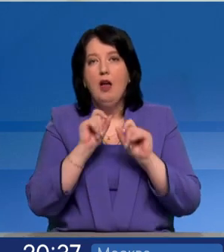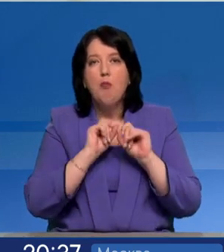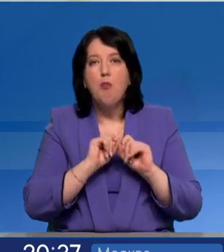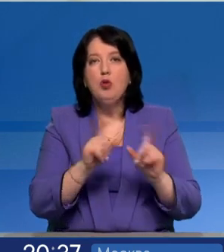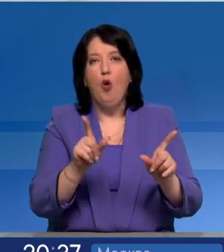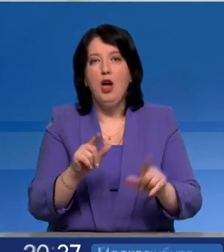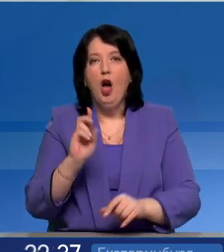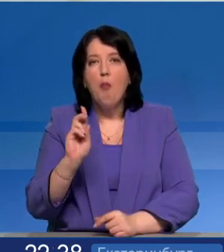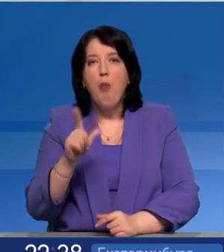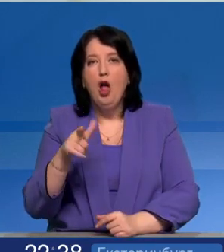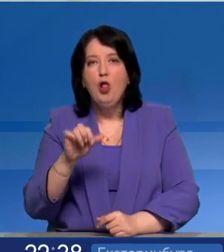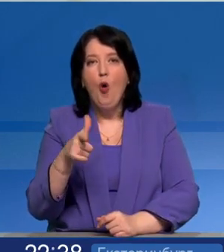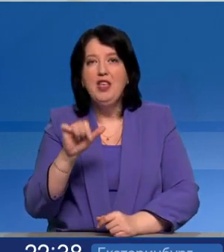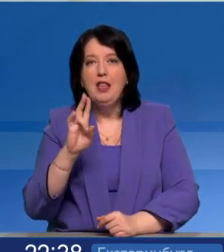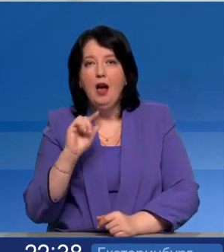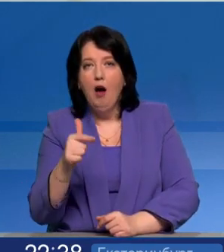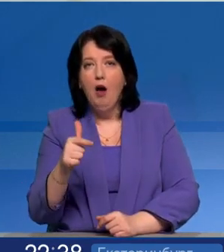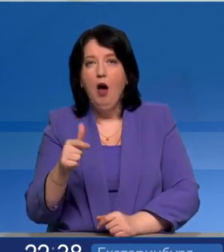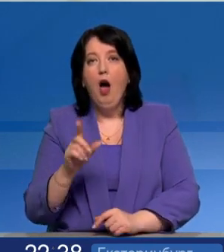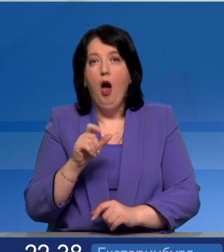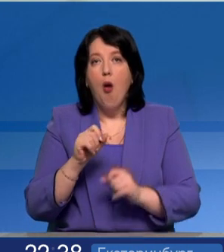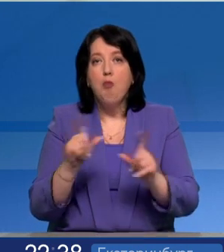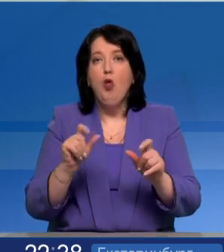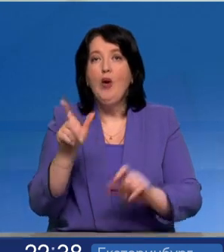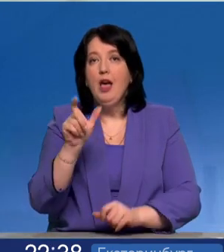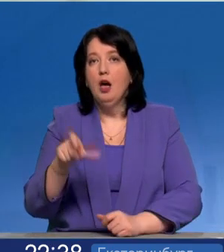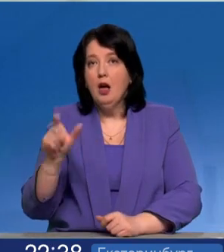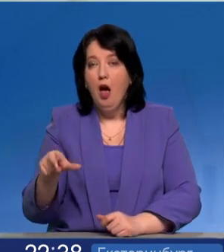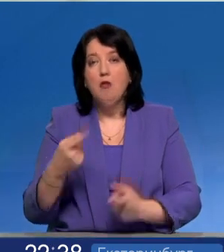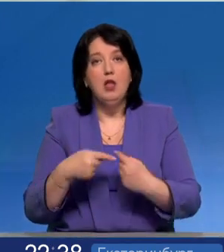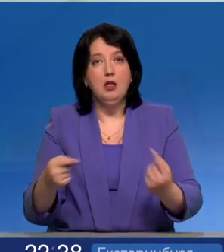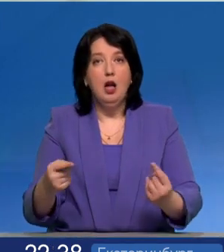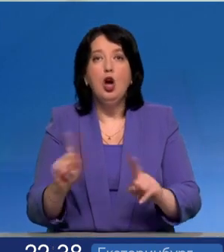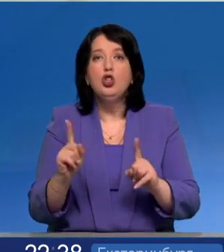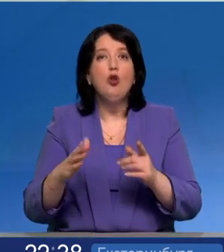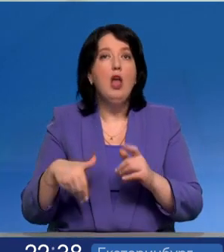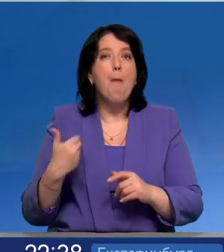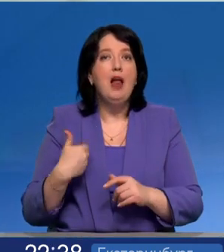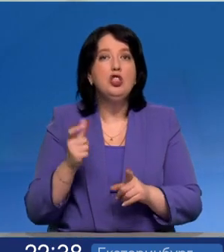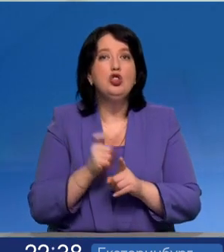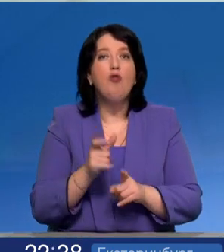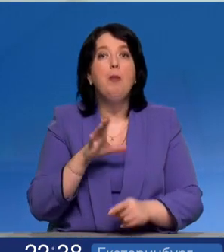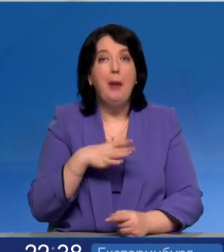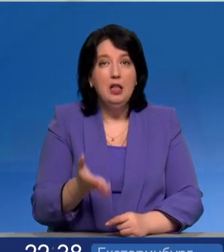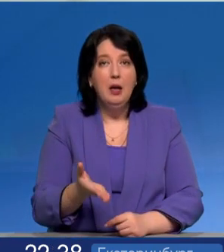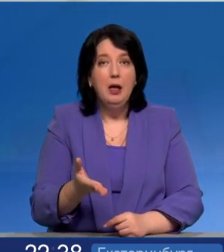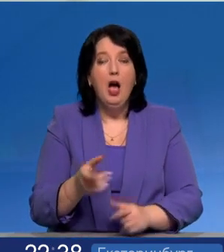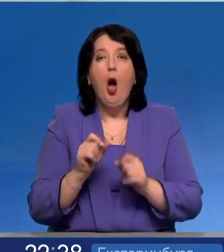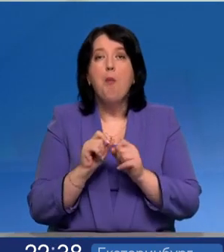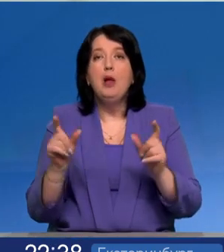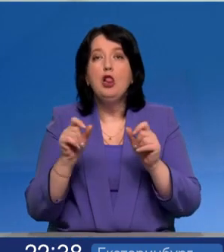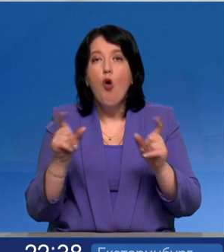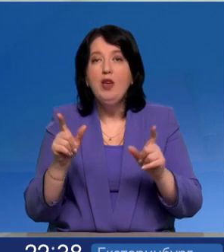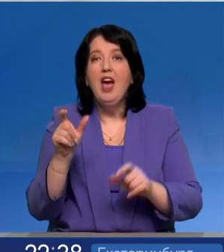блогинг, блогеры там, и так далее. Угу. А что, полезное что-то было сейчас? Не, блогеры – это вот не только